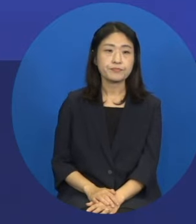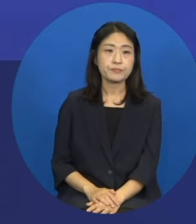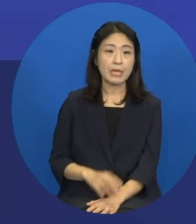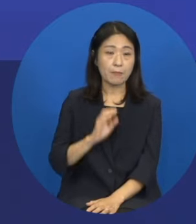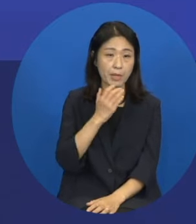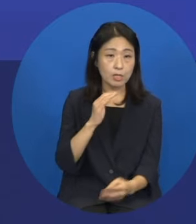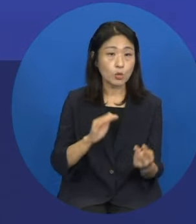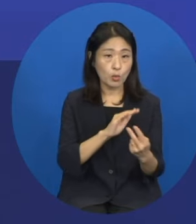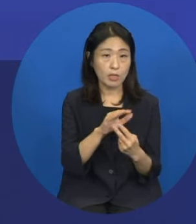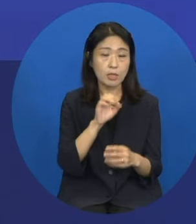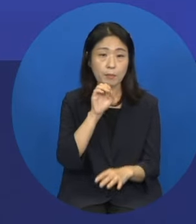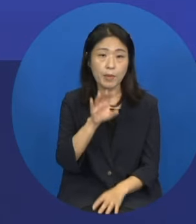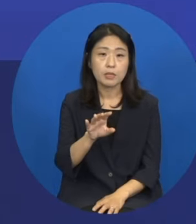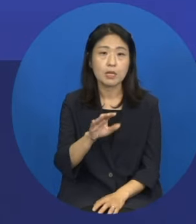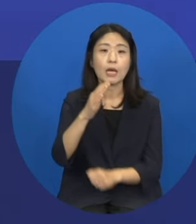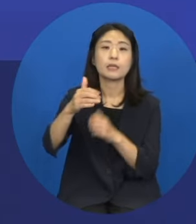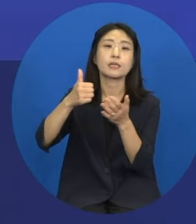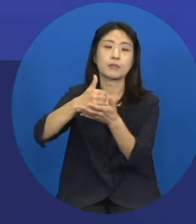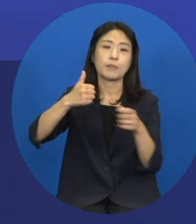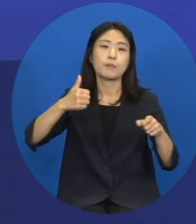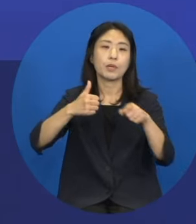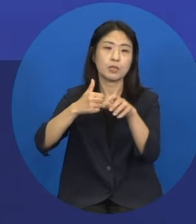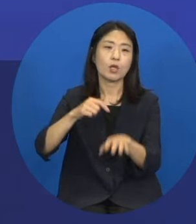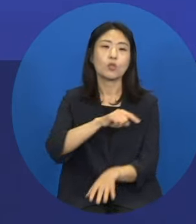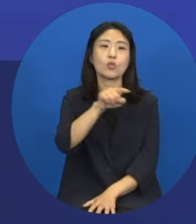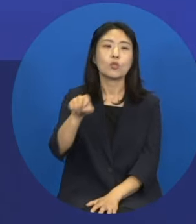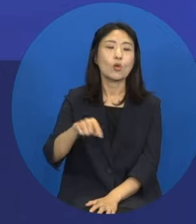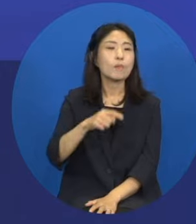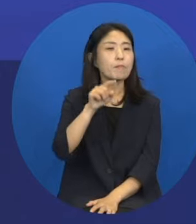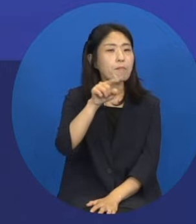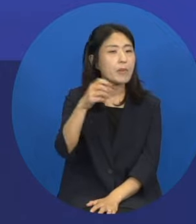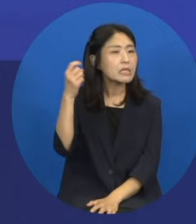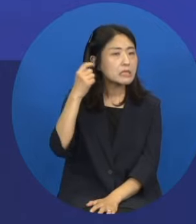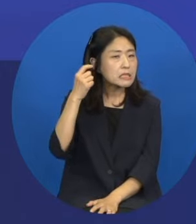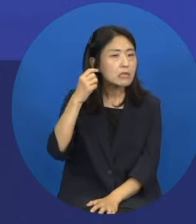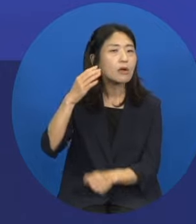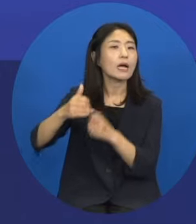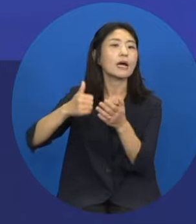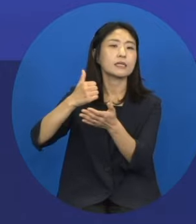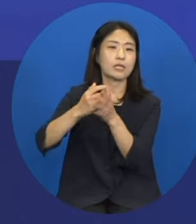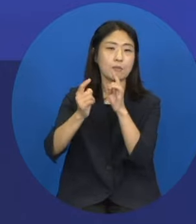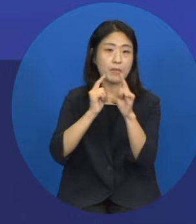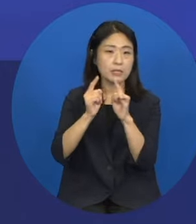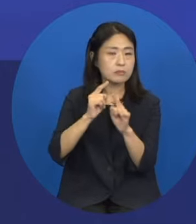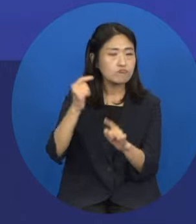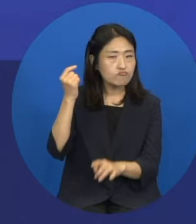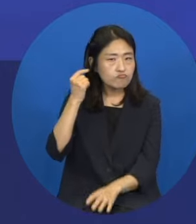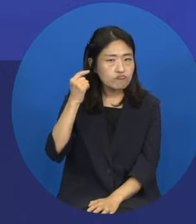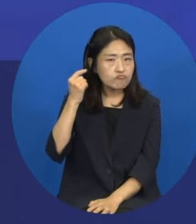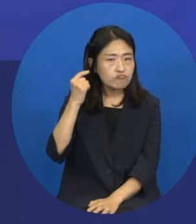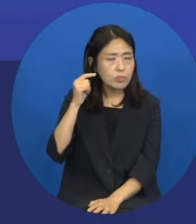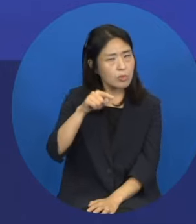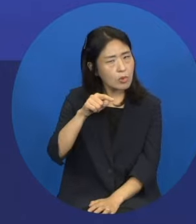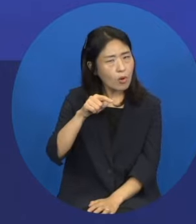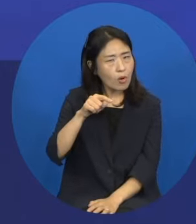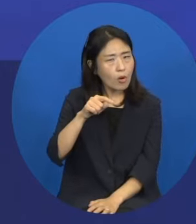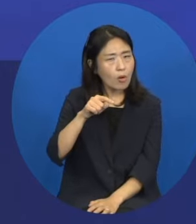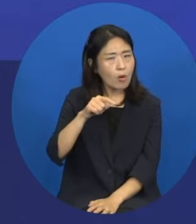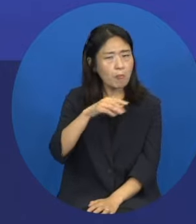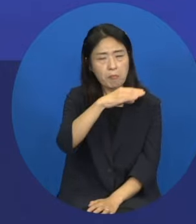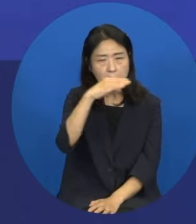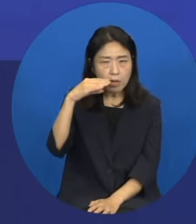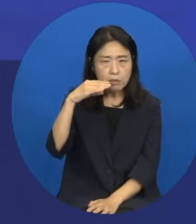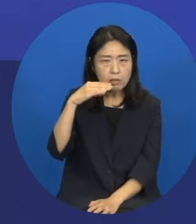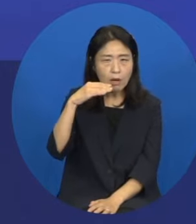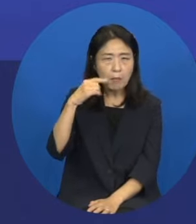요한이 대답하여 이르되 하나님 앞에서 너희의 말을 듣는 것이 하나님의 말씀을 듣는 것보다 옳은가 판단하라. 공공장소에 어떻게